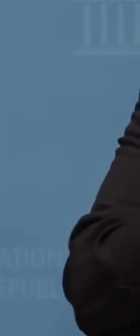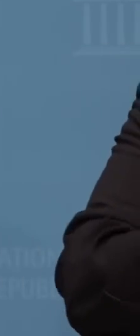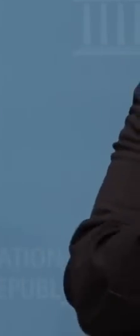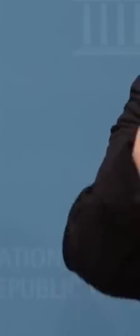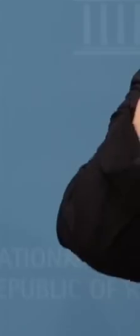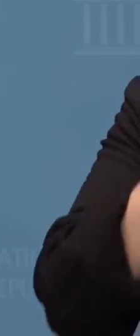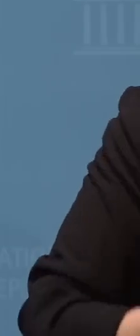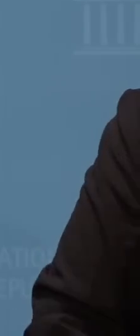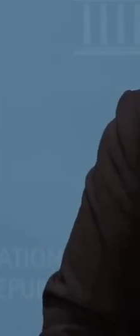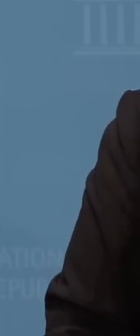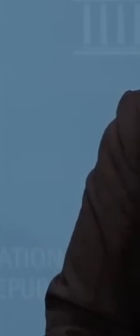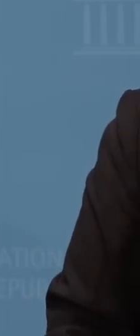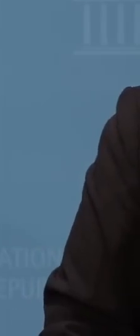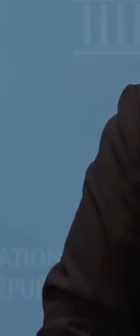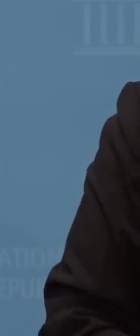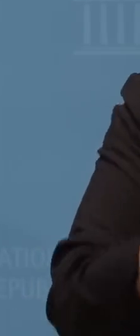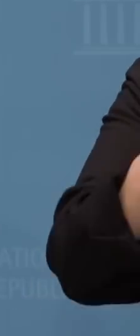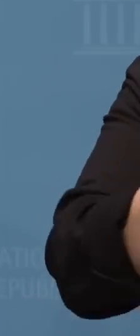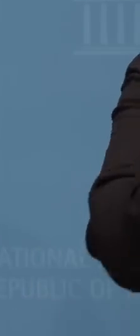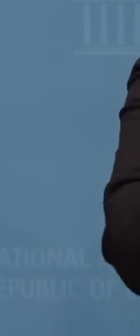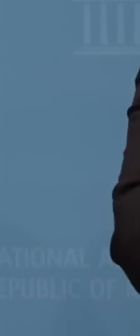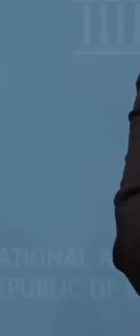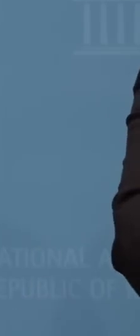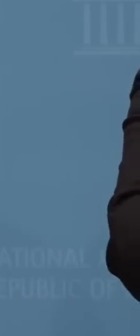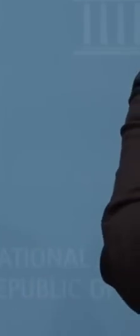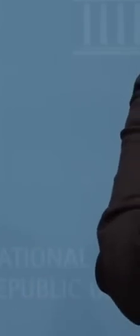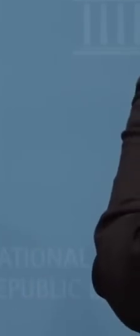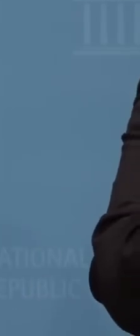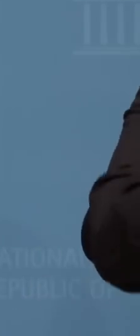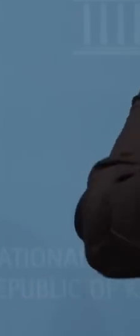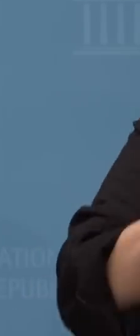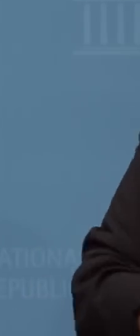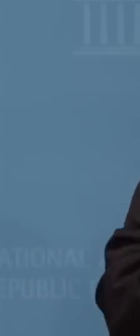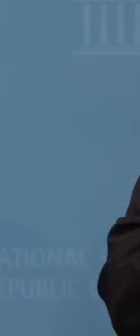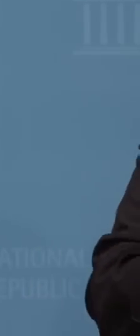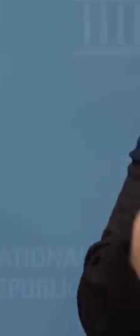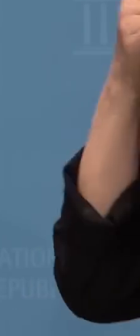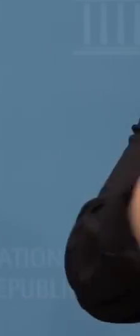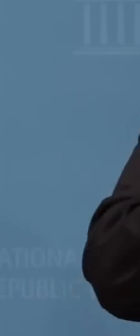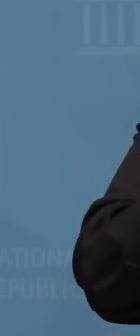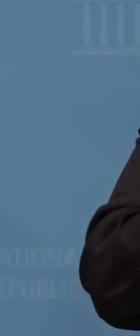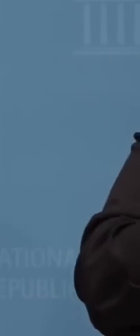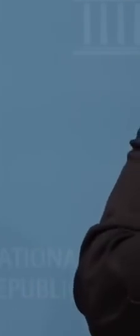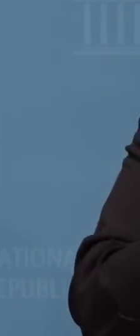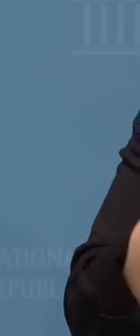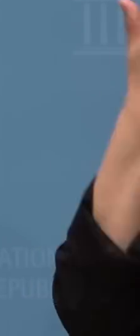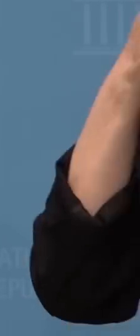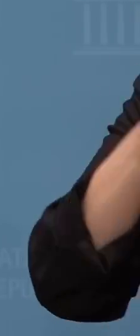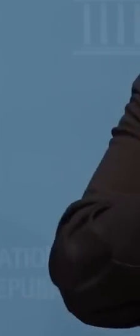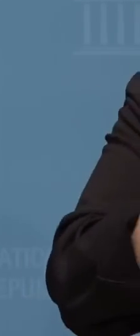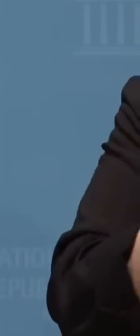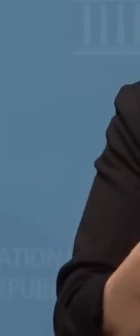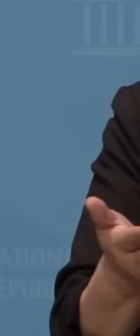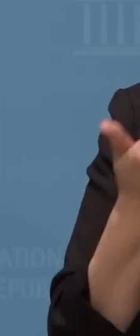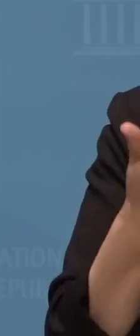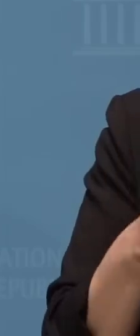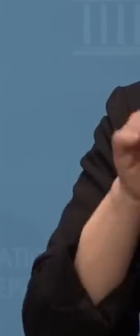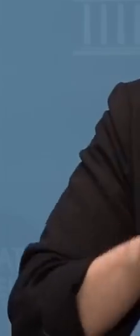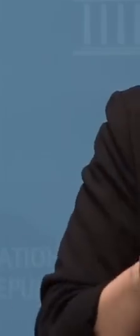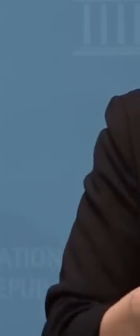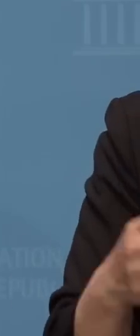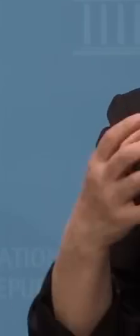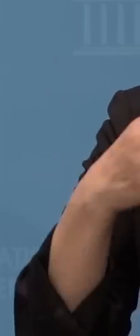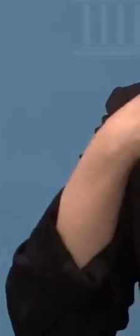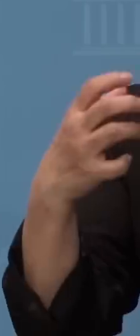미국의 핵무기 능력에 완강하게 매달리면서 동맹 비용을 높이려는 미국의 무리한 요구에 무방비 노출될 수밖에 없는